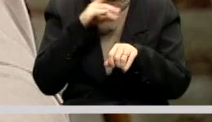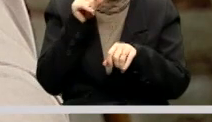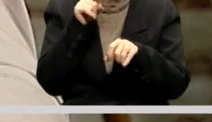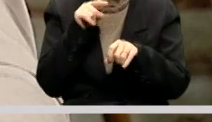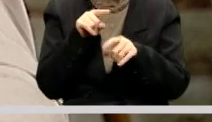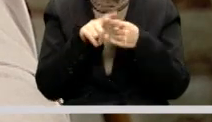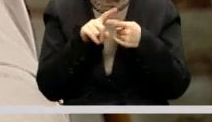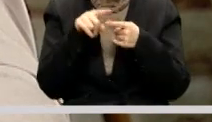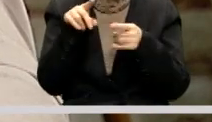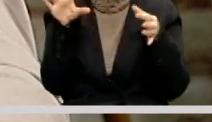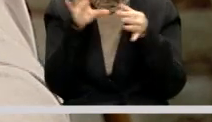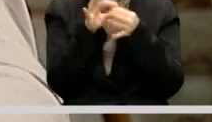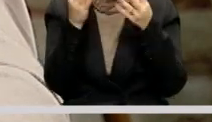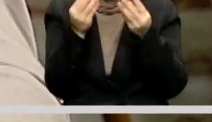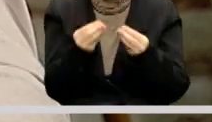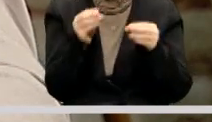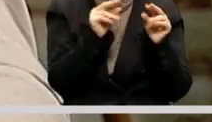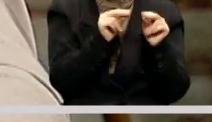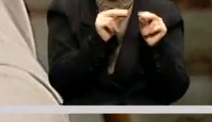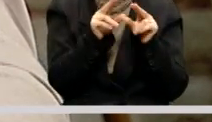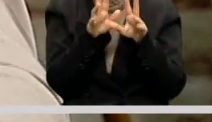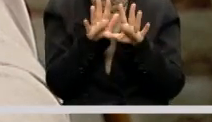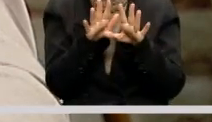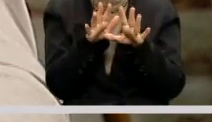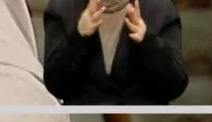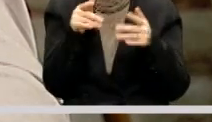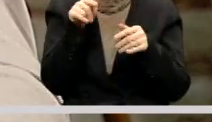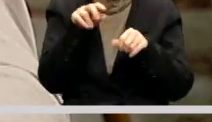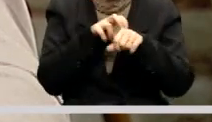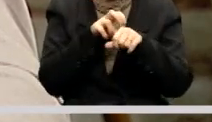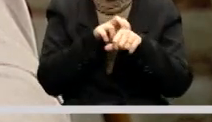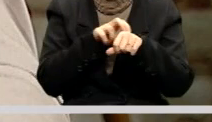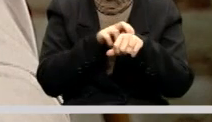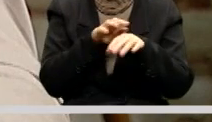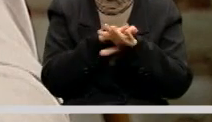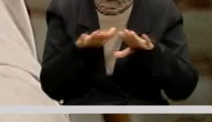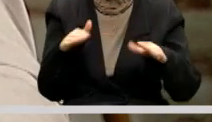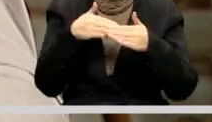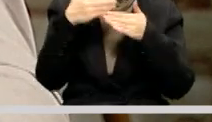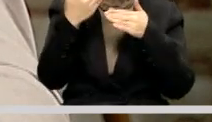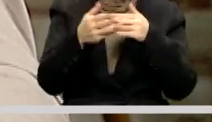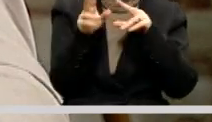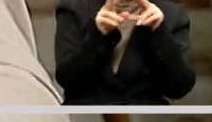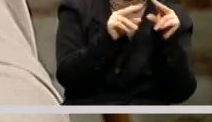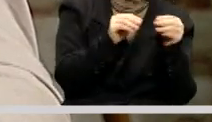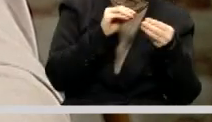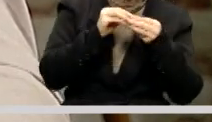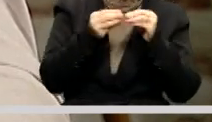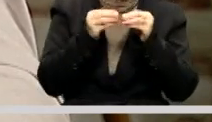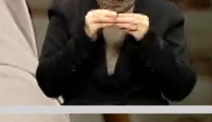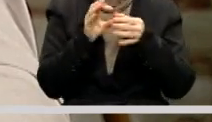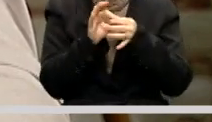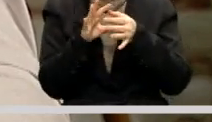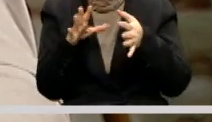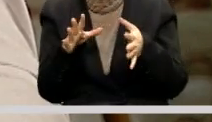uyuyamadığını ifade ediyor. Bunlar genellikle o stres ortadan kalktığında daha kolay çözülebilen durumlar. İkinci